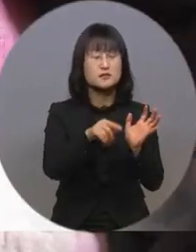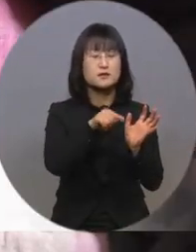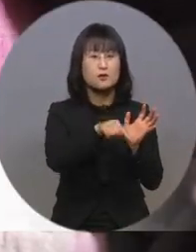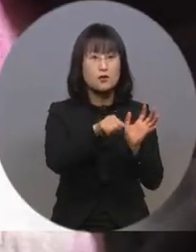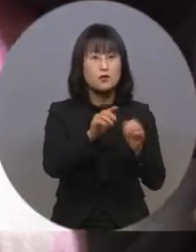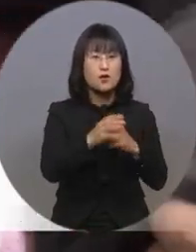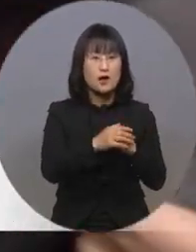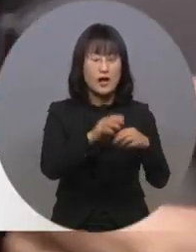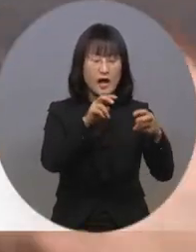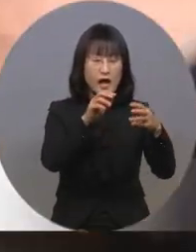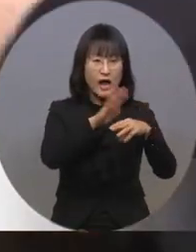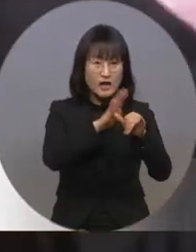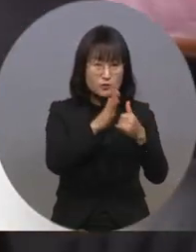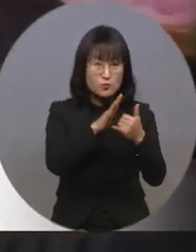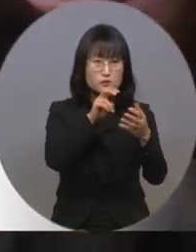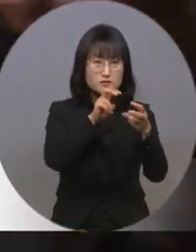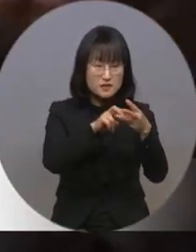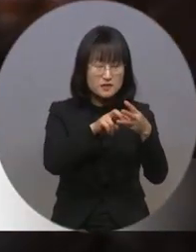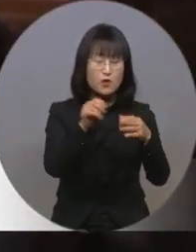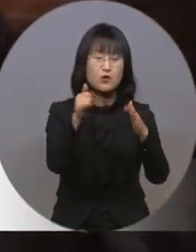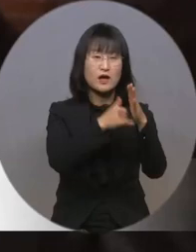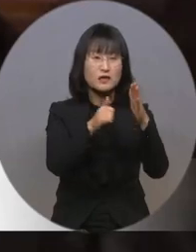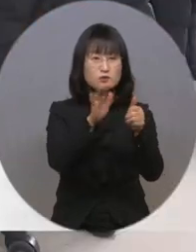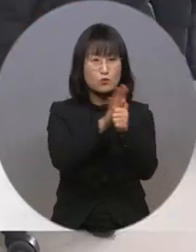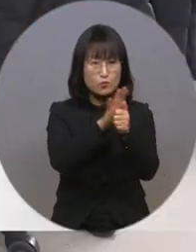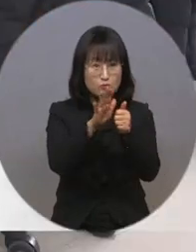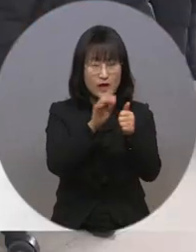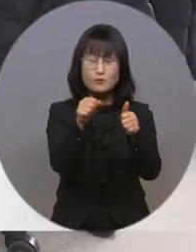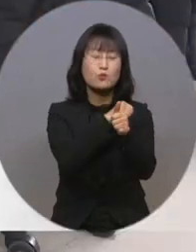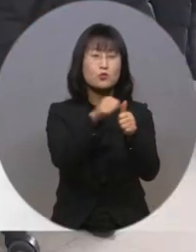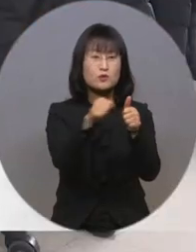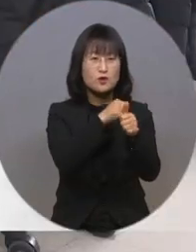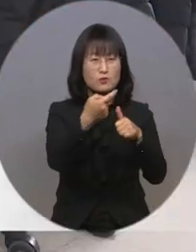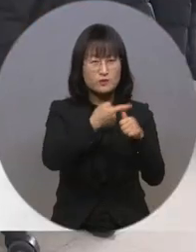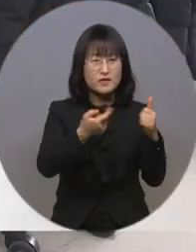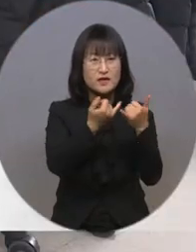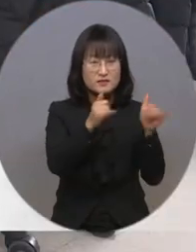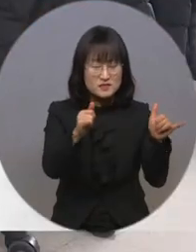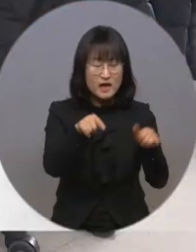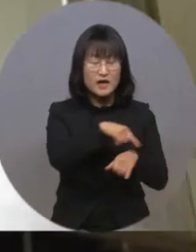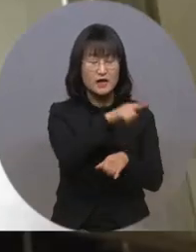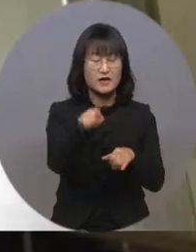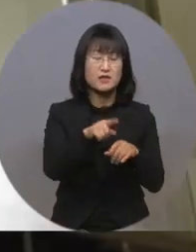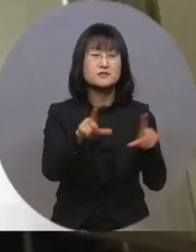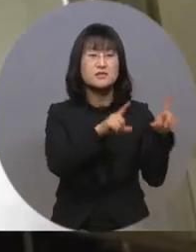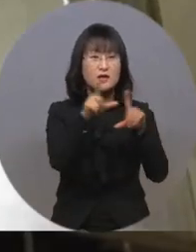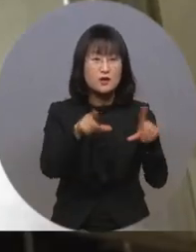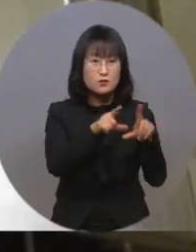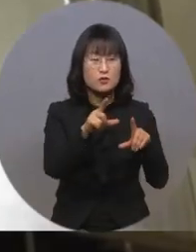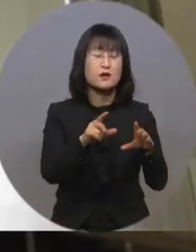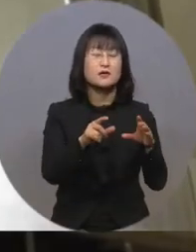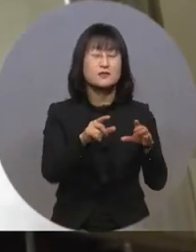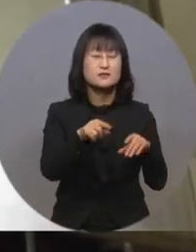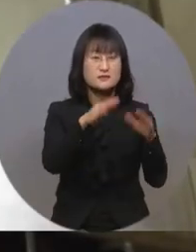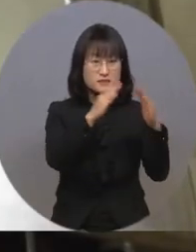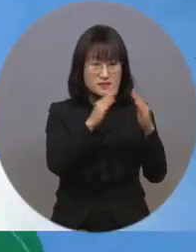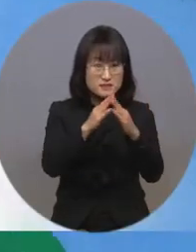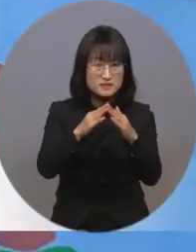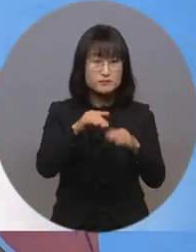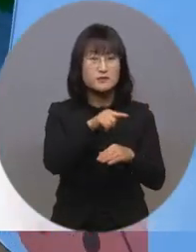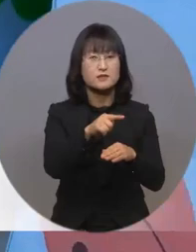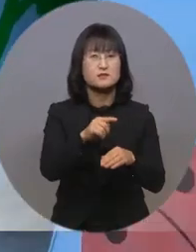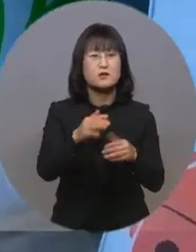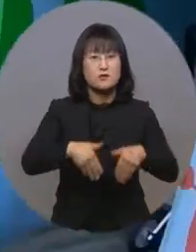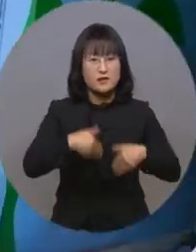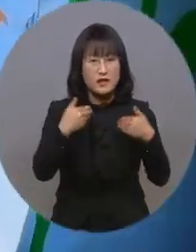지역아동센터, 가정폭력 피해자 지원시설 등 일부 이용시설에 대해 난방비 52억 9천만 원을 추가